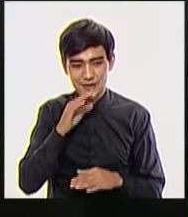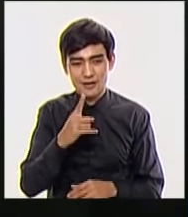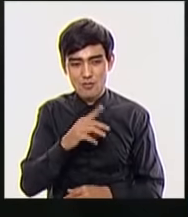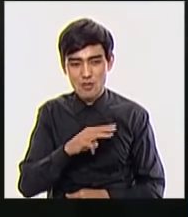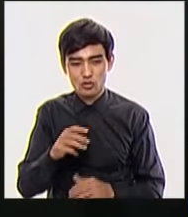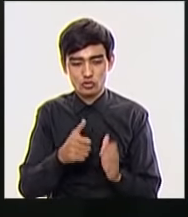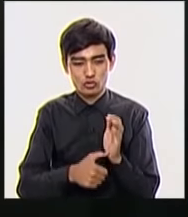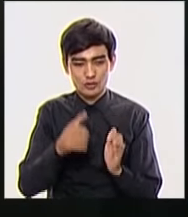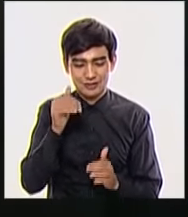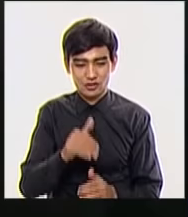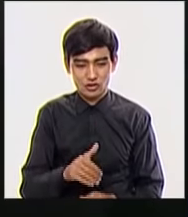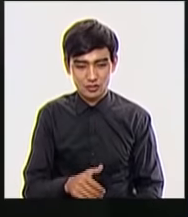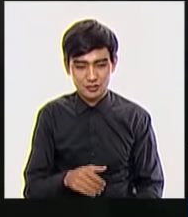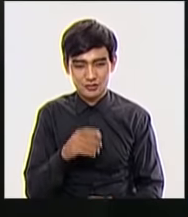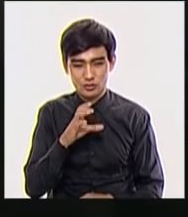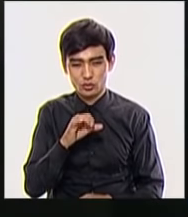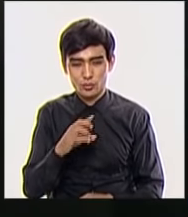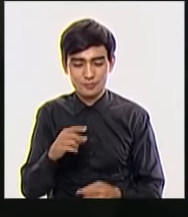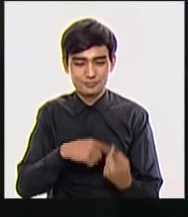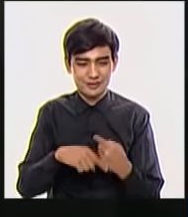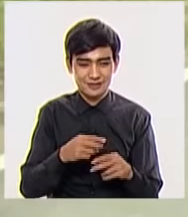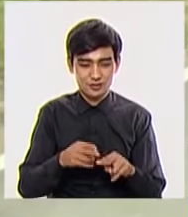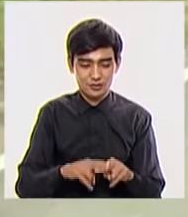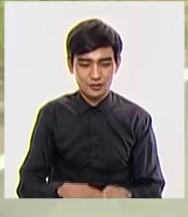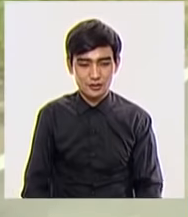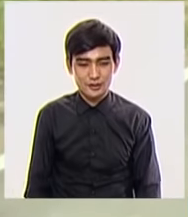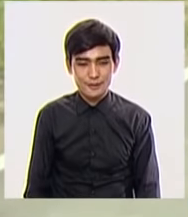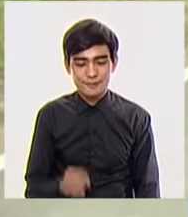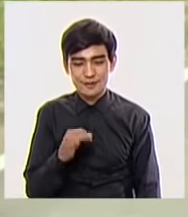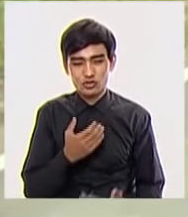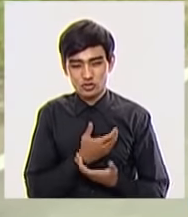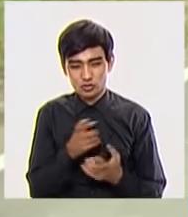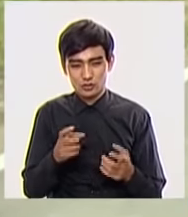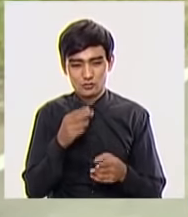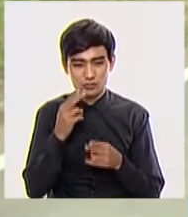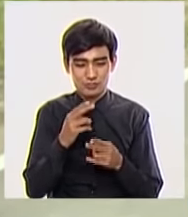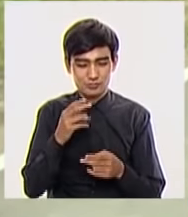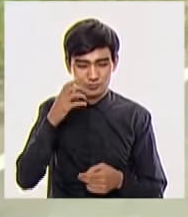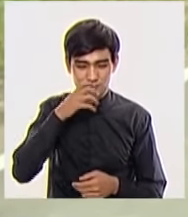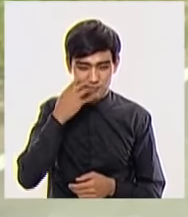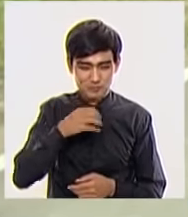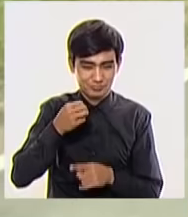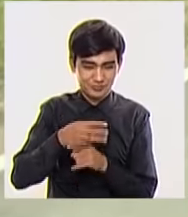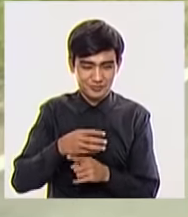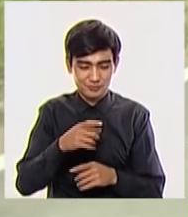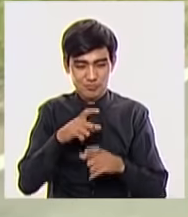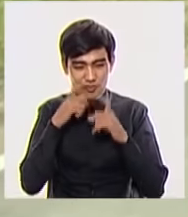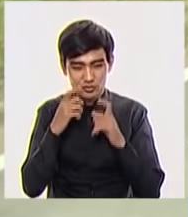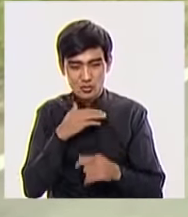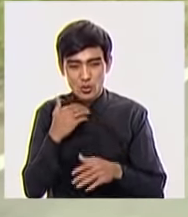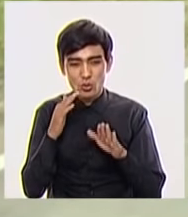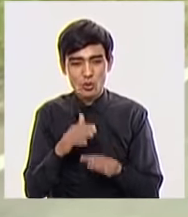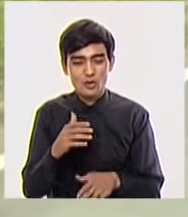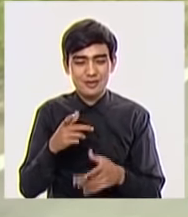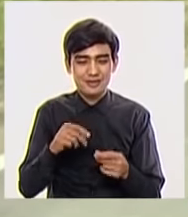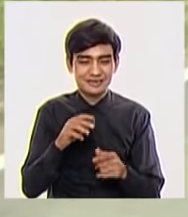миллион 600 тысяч субъектов малого и среднего бизнеса. Жители же, особенно в жару, неохотно надевают маски и делают это только